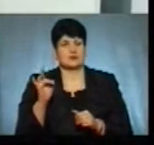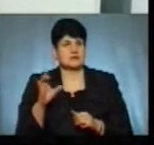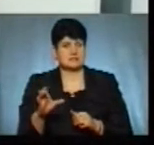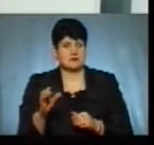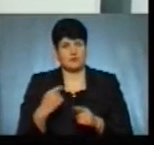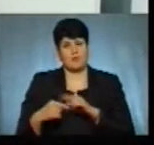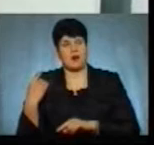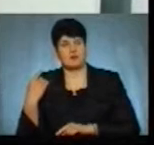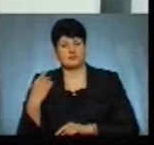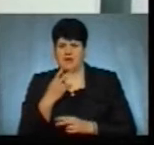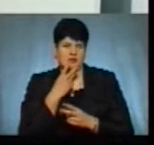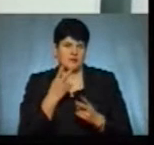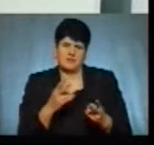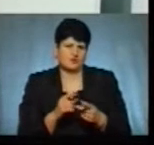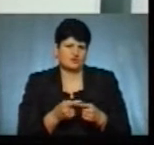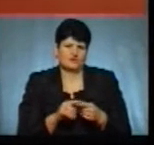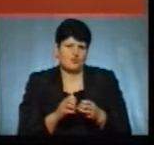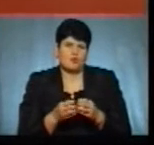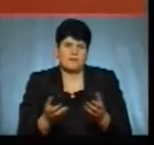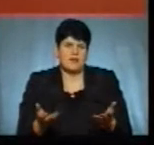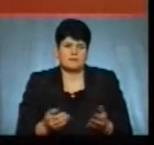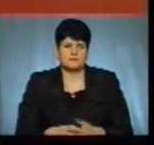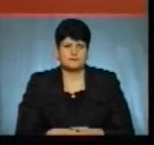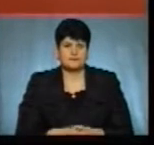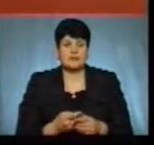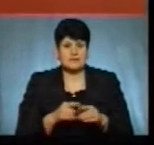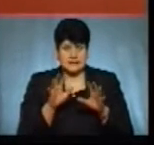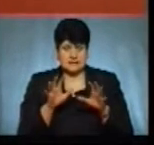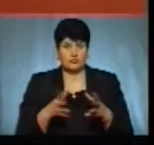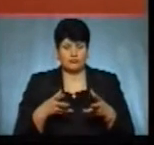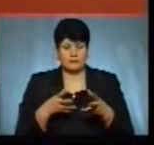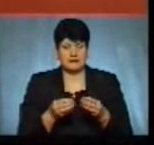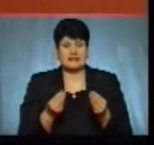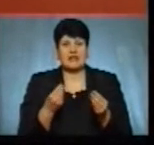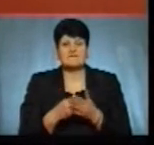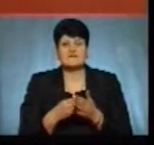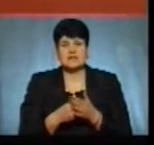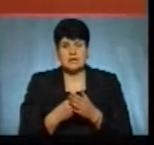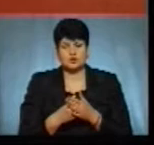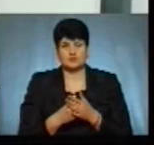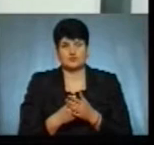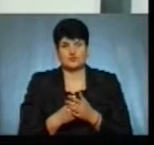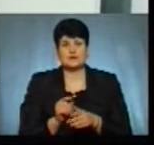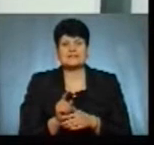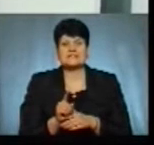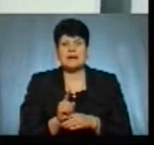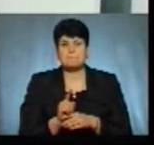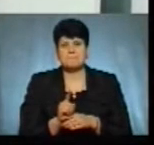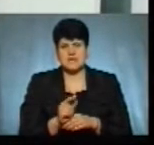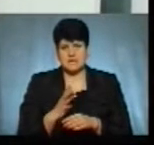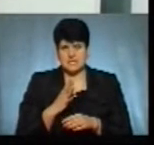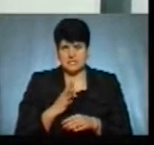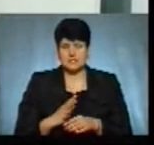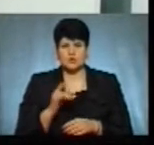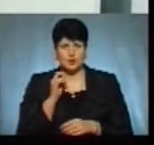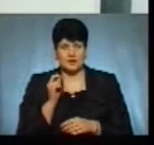Ну, наразі я не бачу в цьому якоїсь проблеми. Чи цей закон вплине на фінансову стабільність України? Ну,